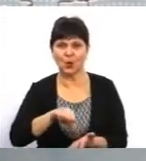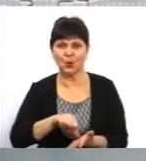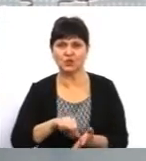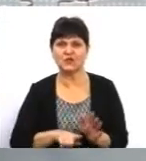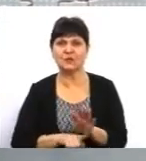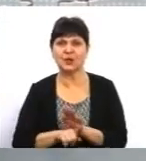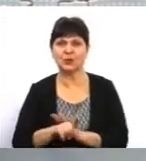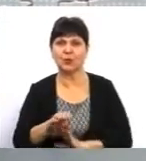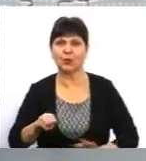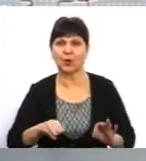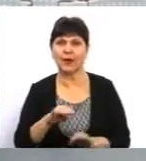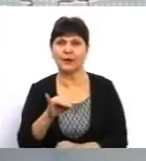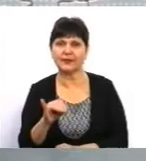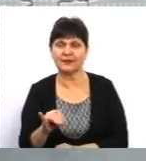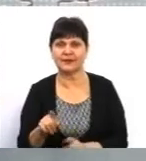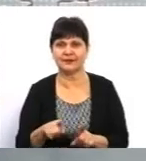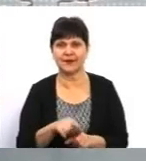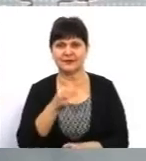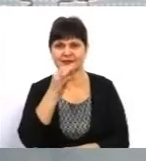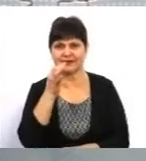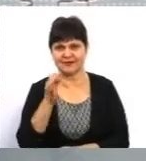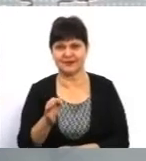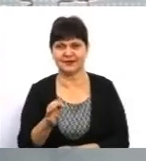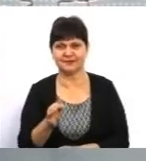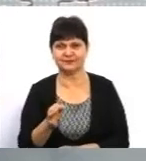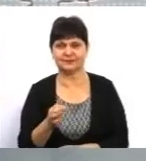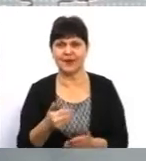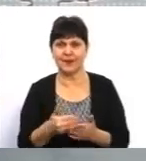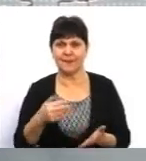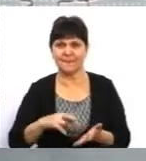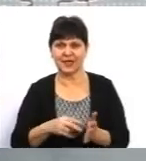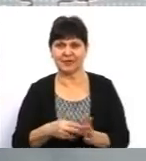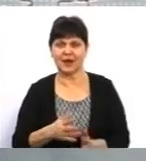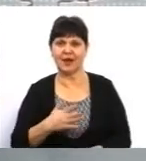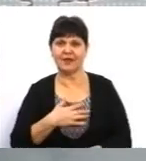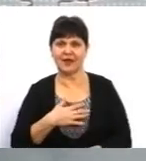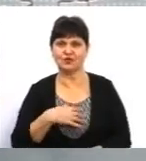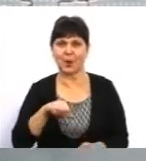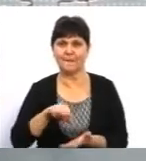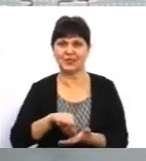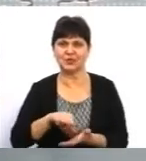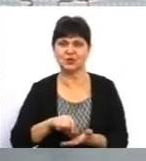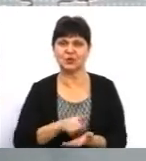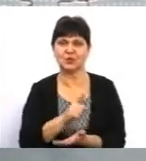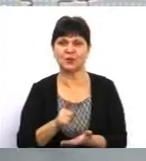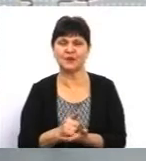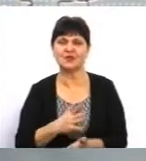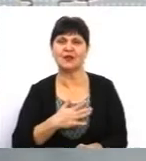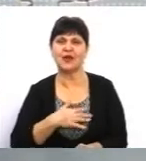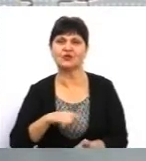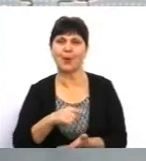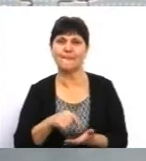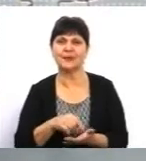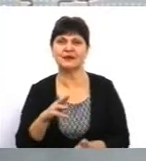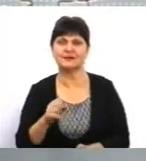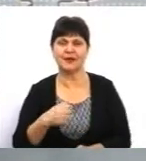це, так би мовити, передбачала нашу присутність обов'язково нашого міста. Я вважаю, що це